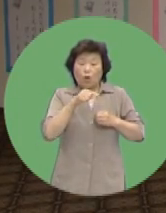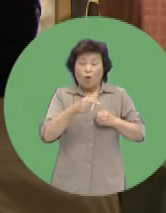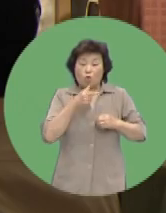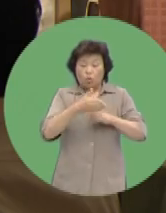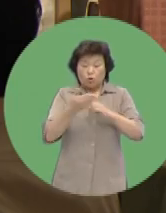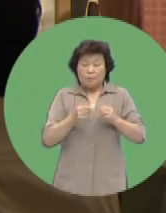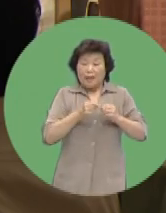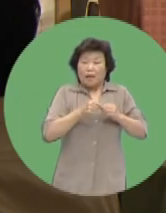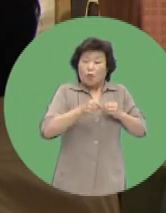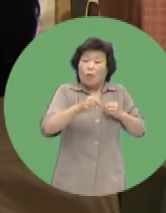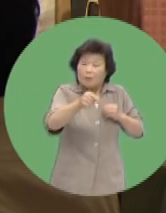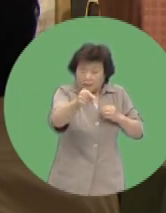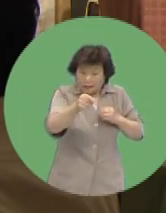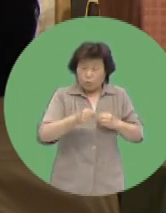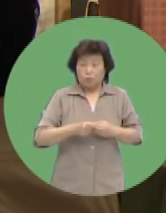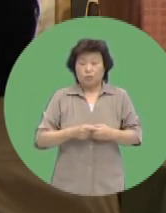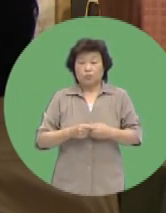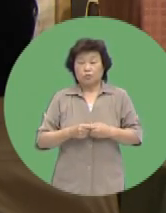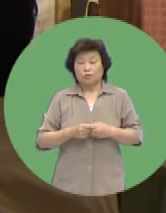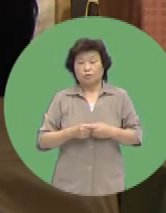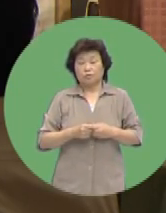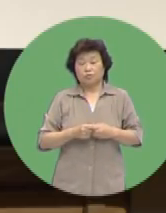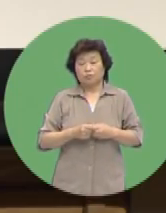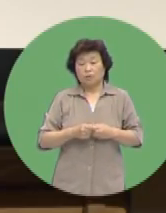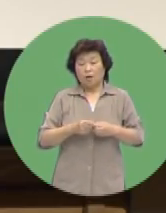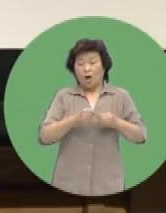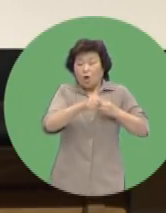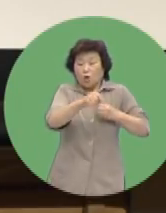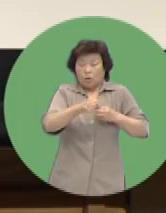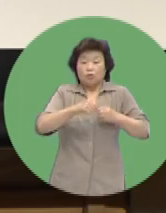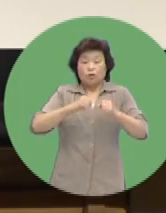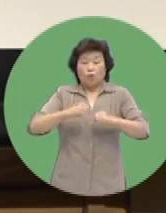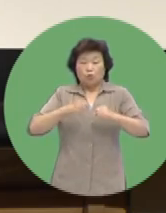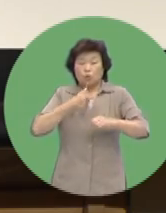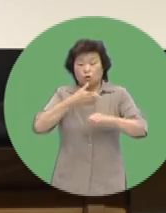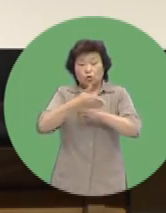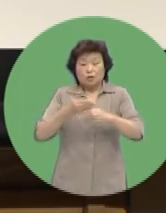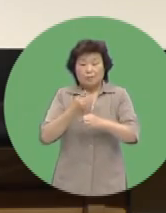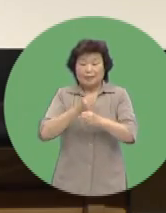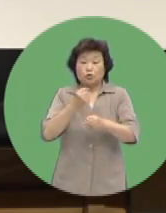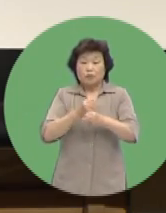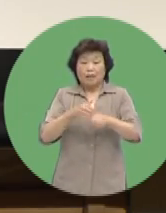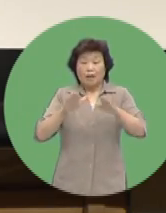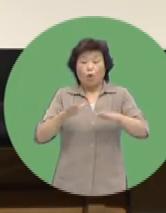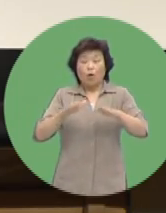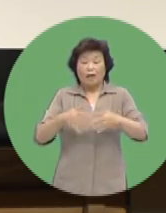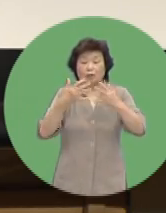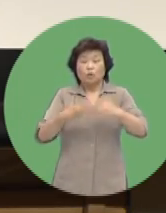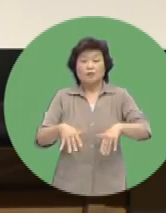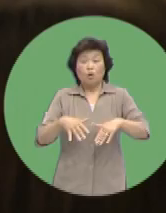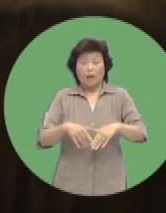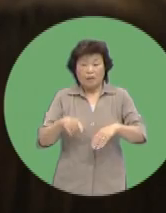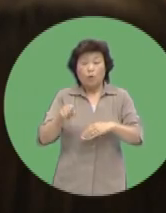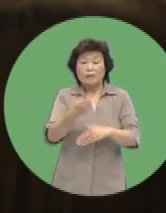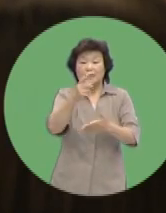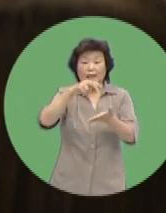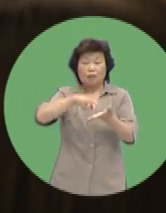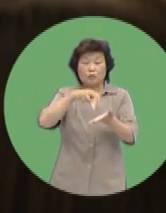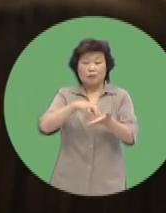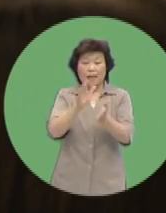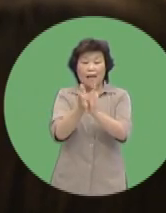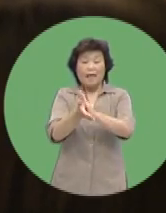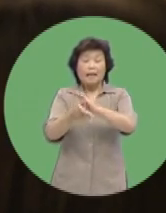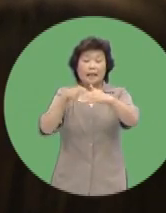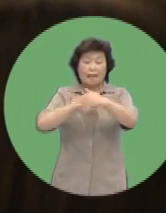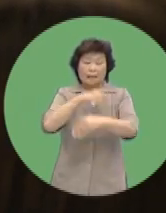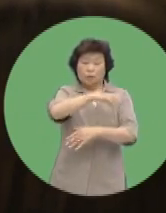き、そして本当の意味での長寿大国徳島づくりが、今回のこの条例を契機としてね、ぜひ県内隅